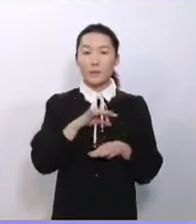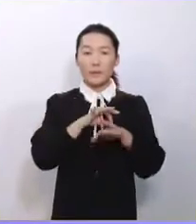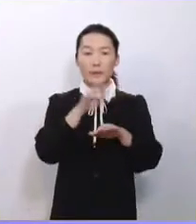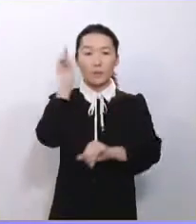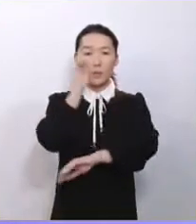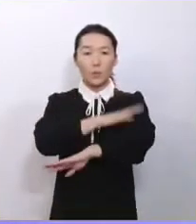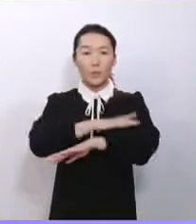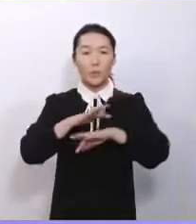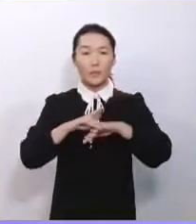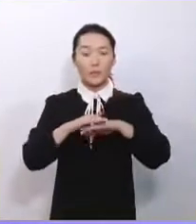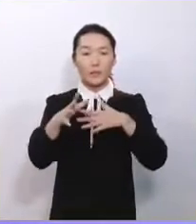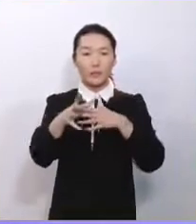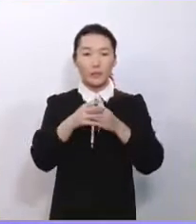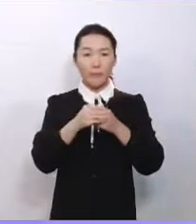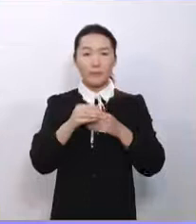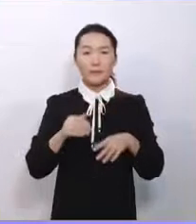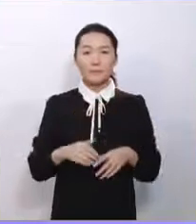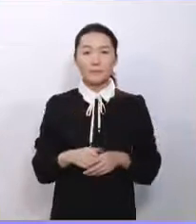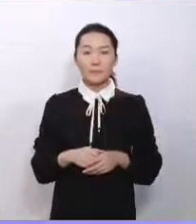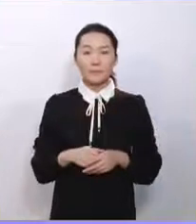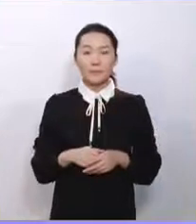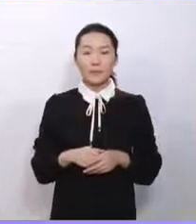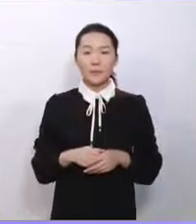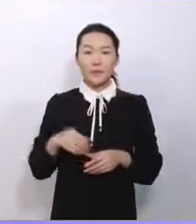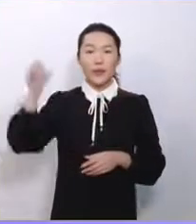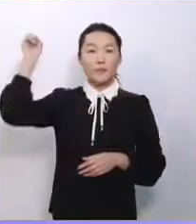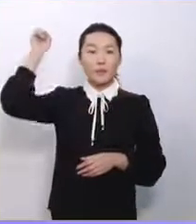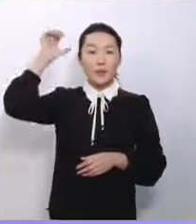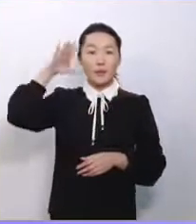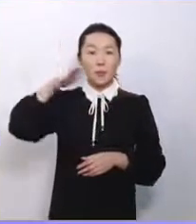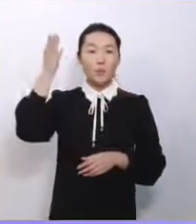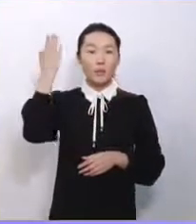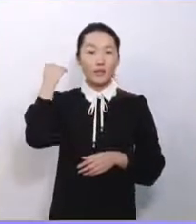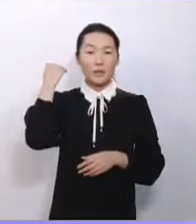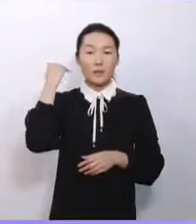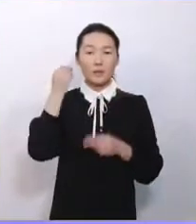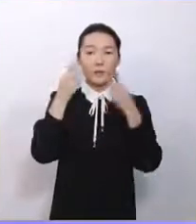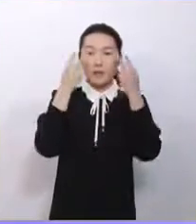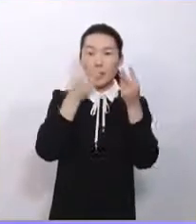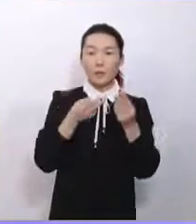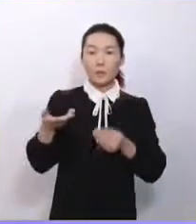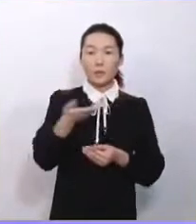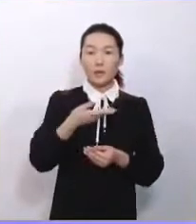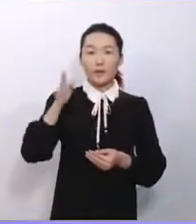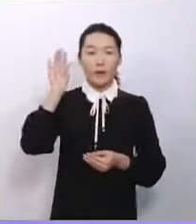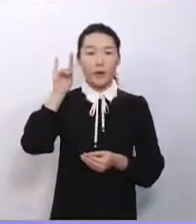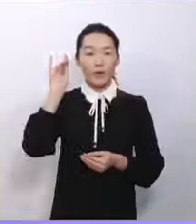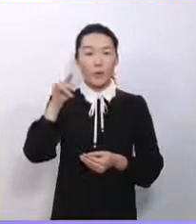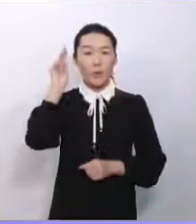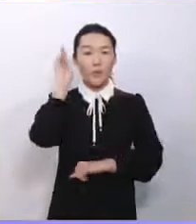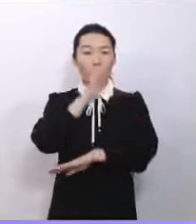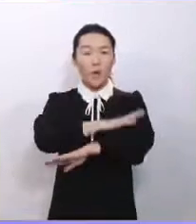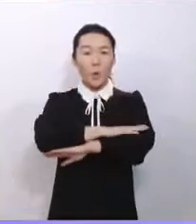урок математики вместе. Встало солнышко давно, заглянуло к нам в окно. На